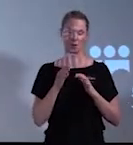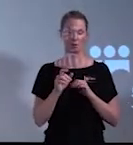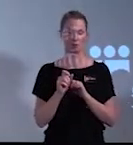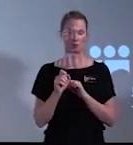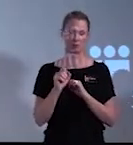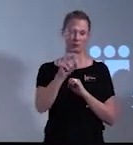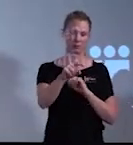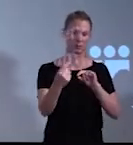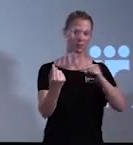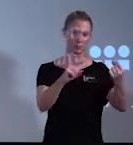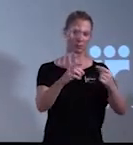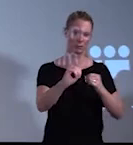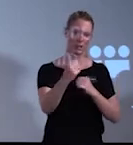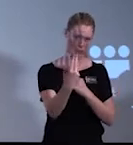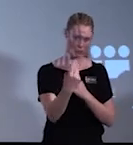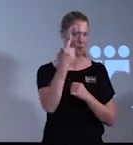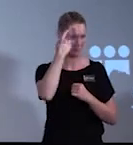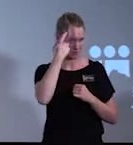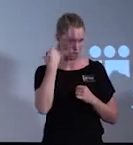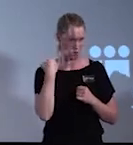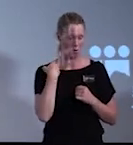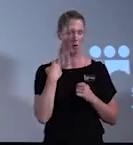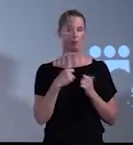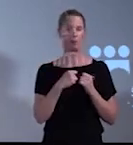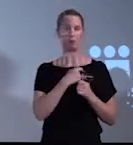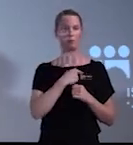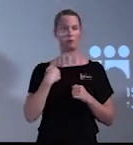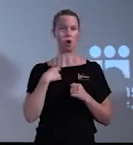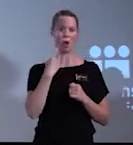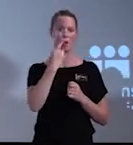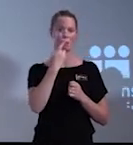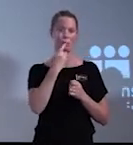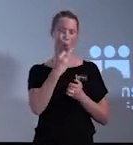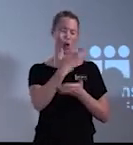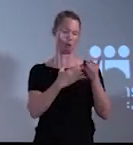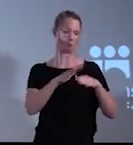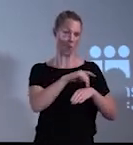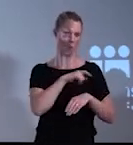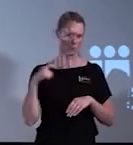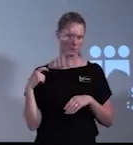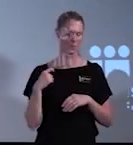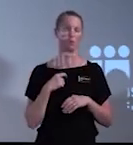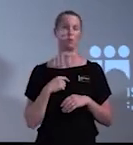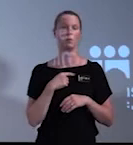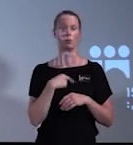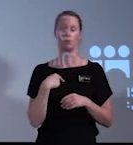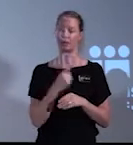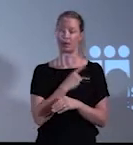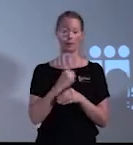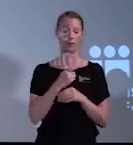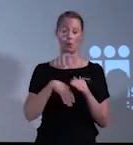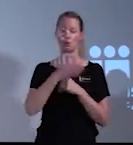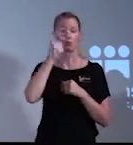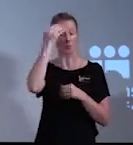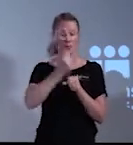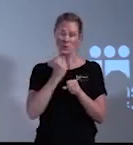i EU antagligen, men vi har ju 1,5 år på oss, och vi jobbar ju alla hela sommaren